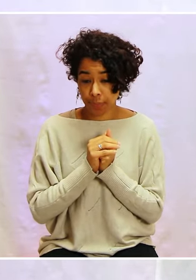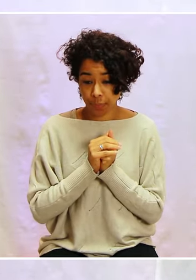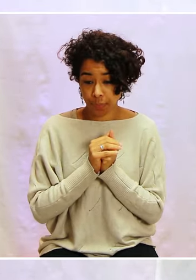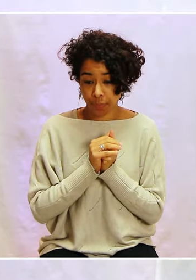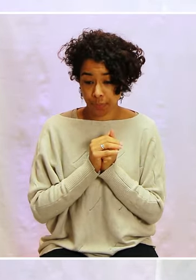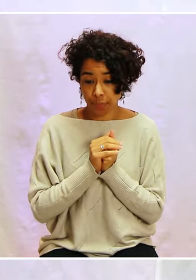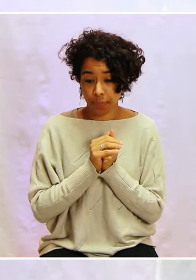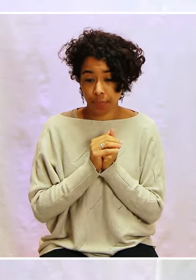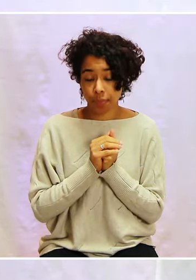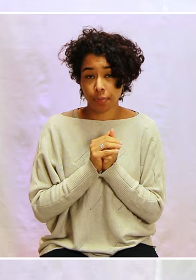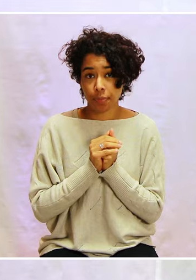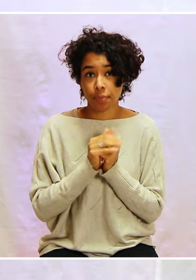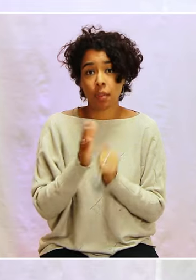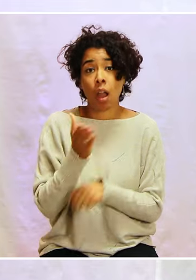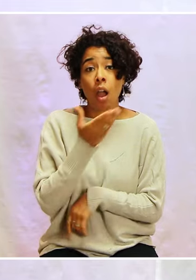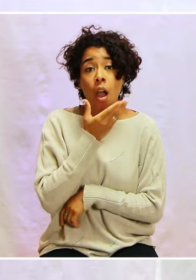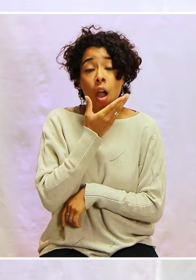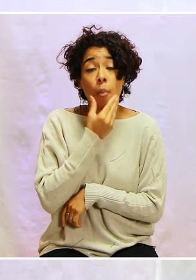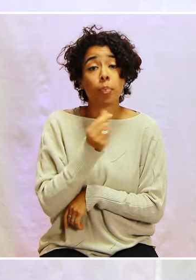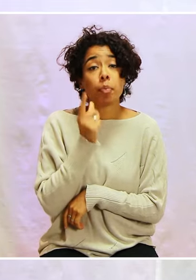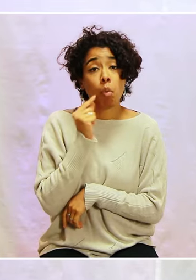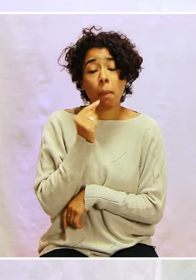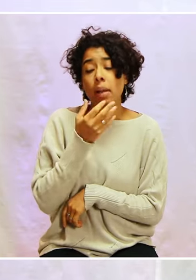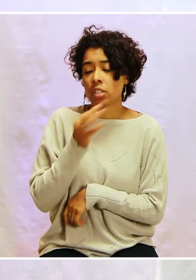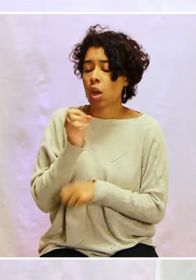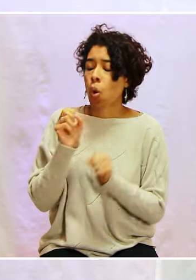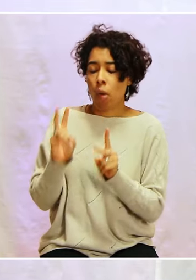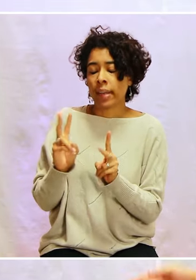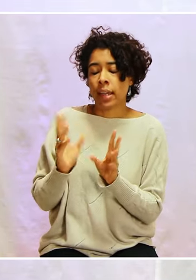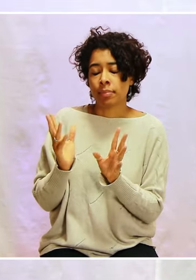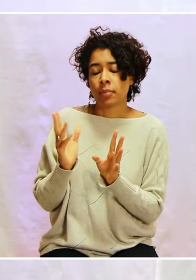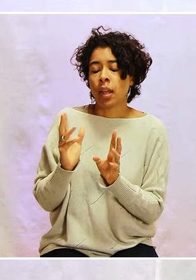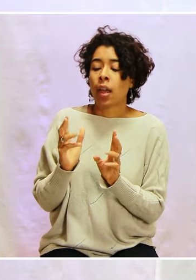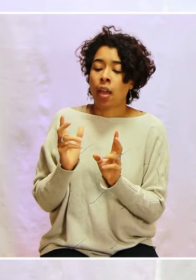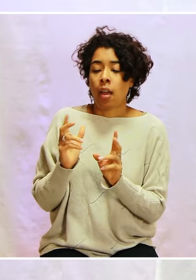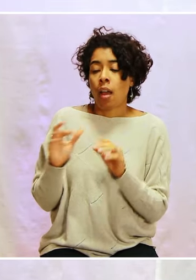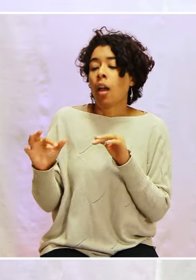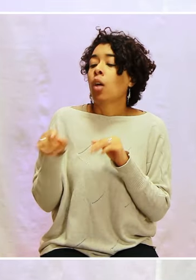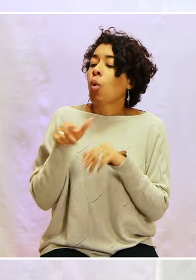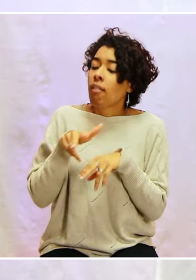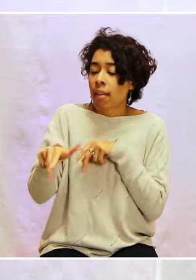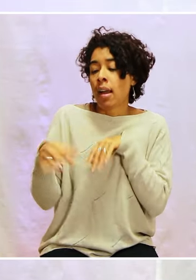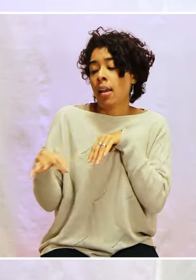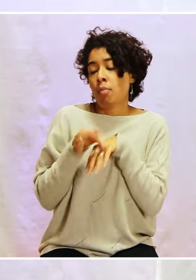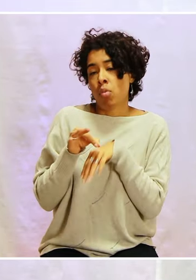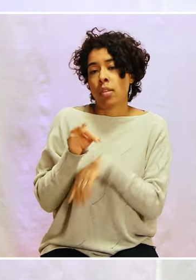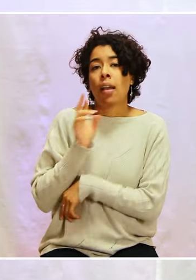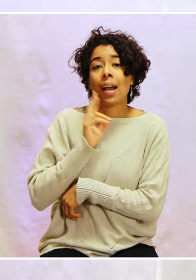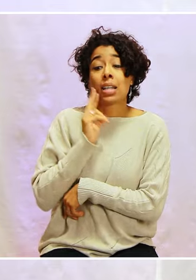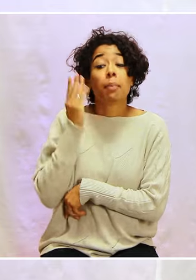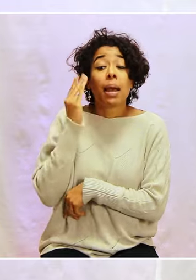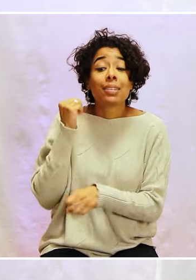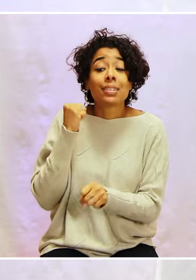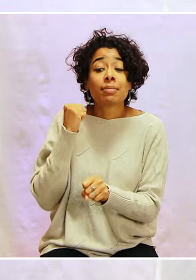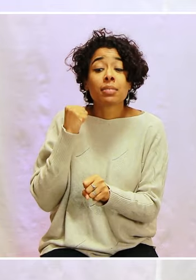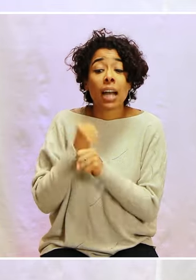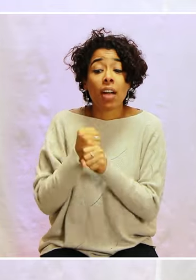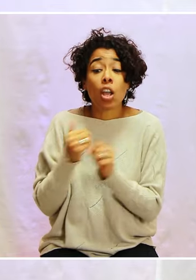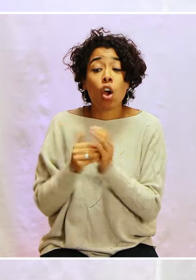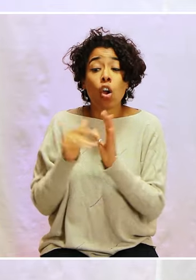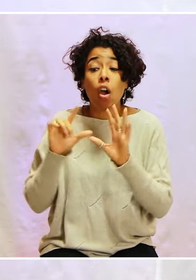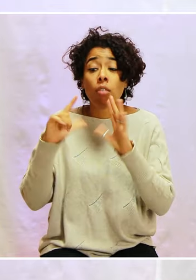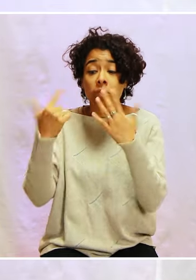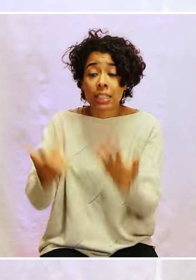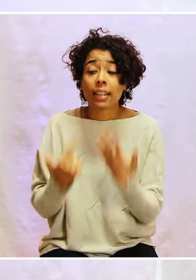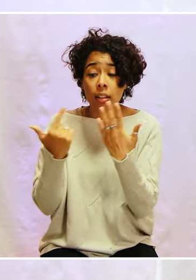l'aban le beau-père lui dit bien ou à la fin de la semaine je vais te donner Rachelle mais tu vas travailler encore 7 ans il dit pas ouais non c'est pas normal